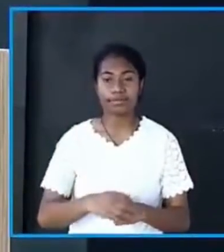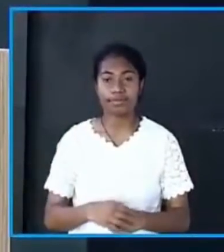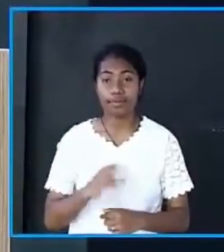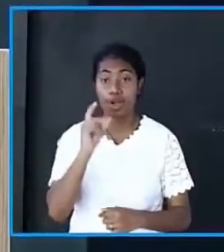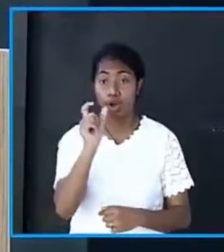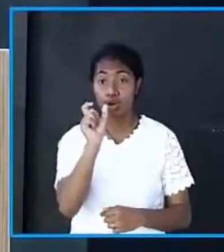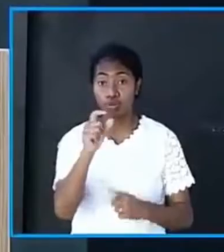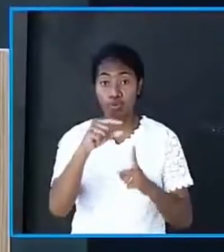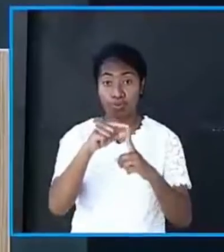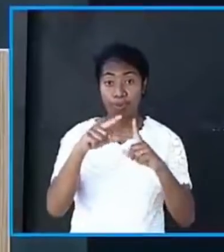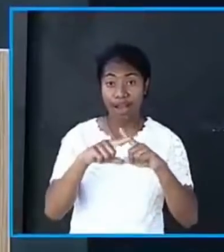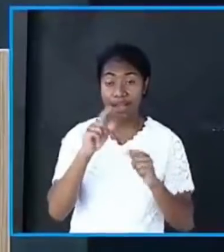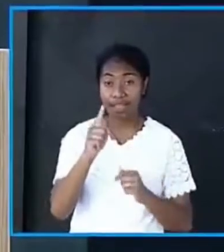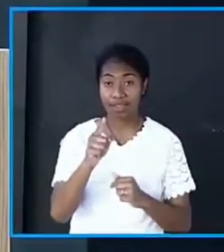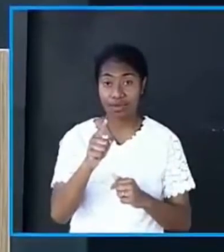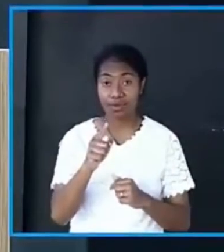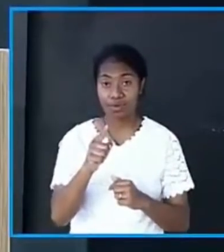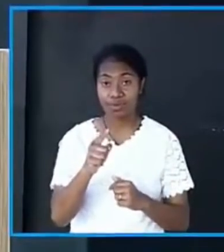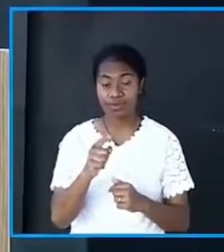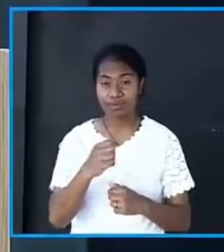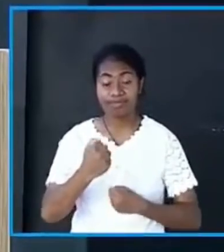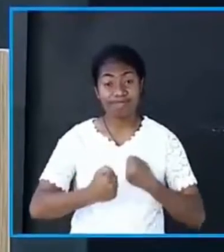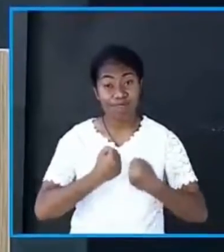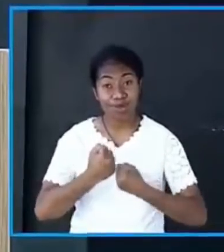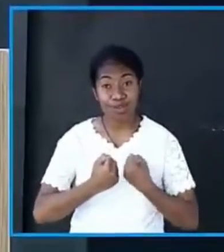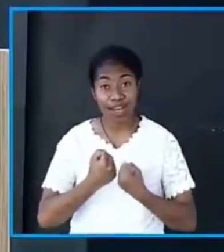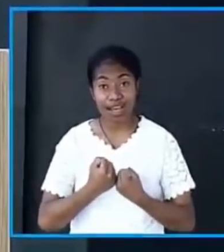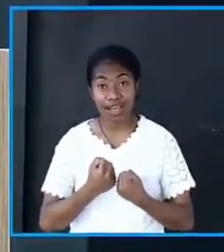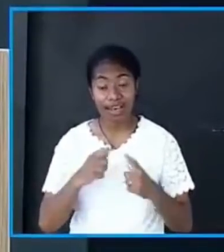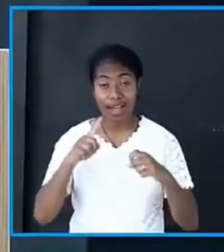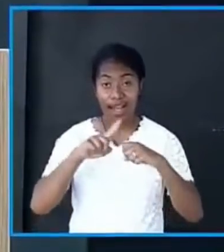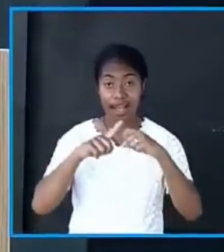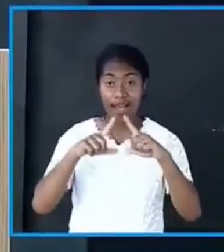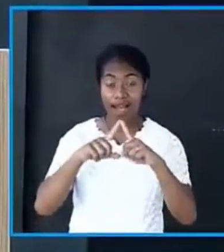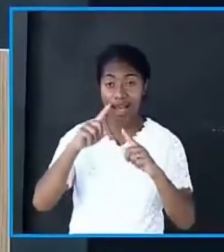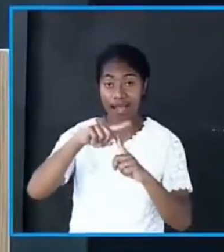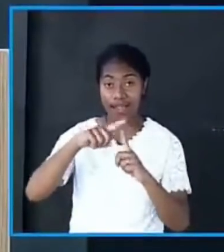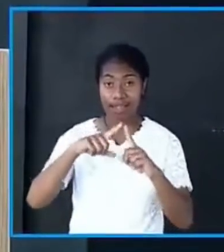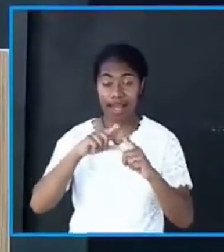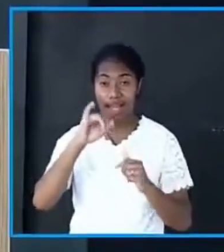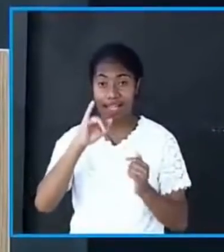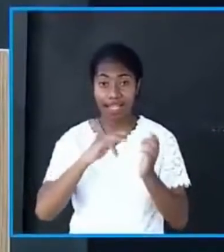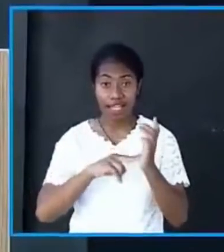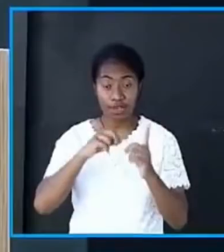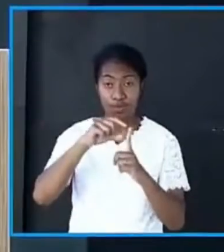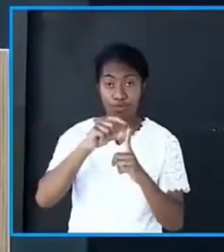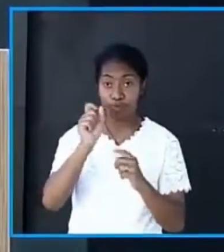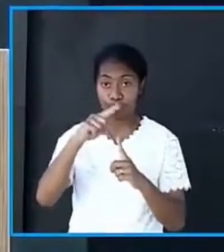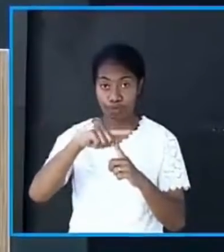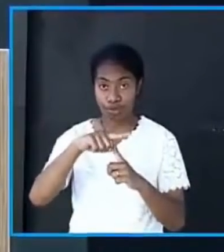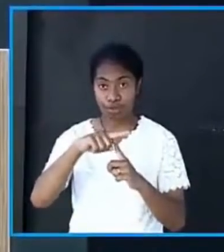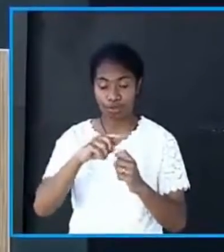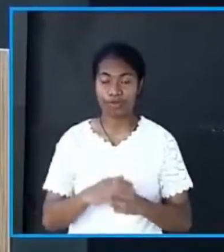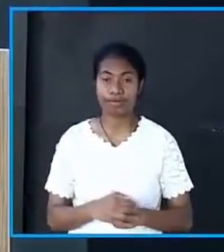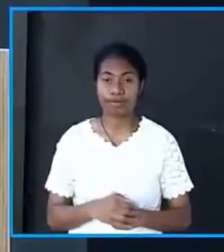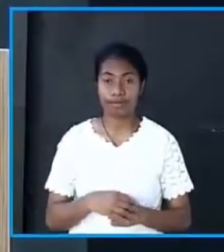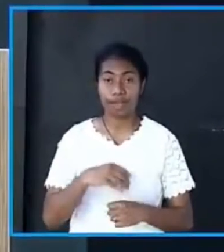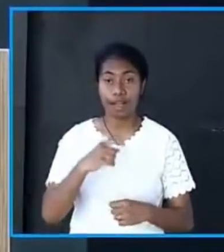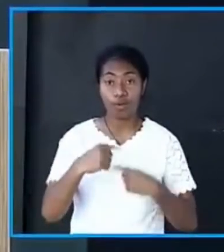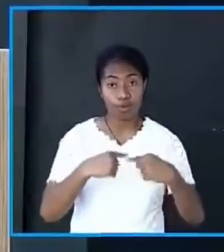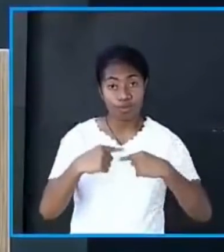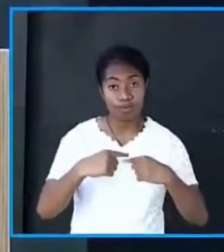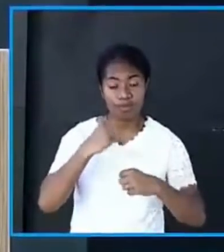itu hai menggunakan kata Ibrani the mood jadi seller dan debutnya